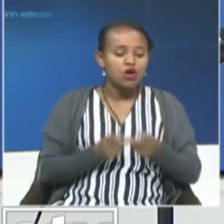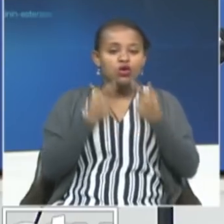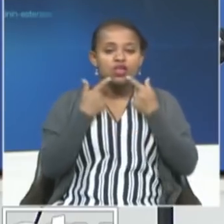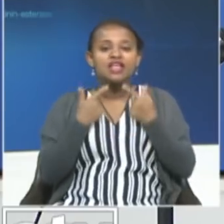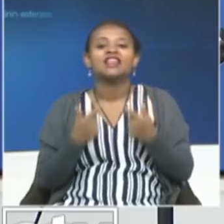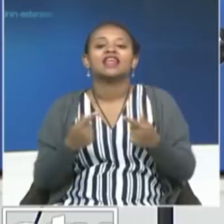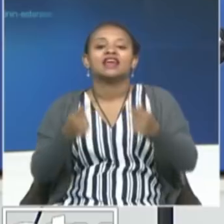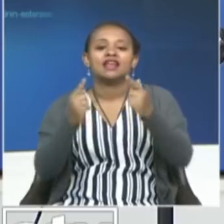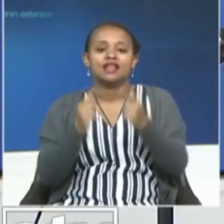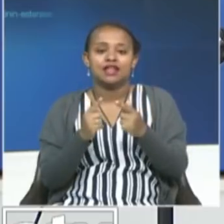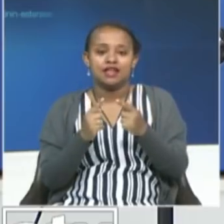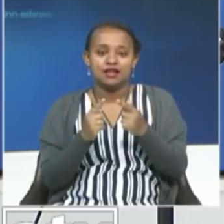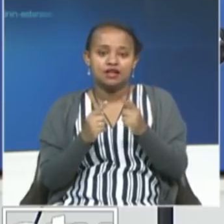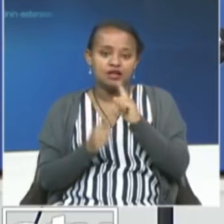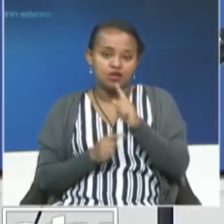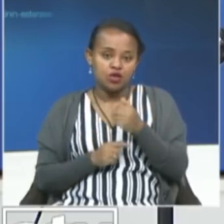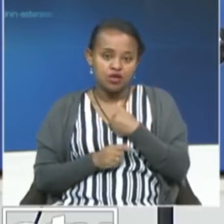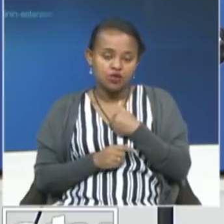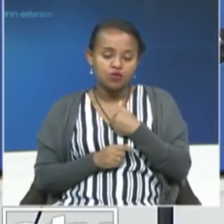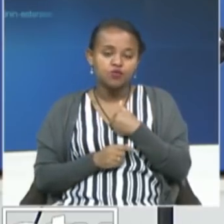ይህም ለማድረግ እየተሞከረ ነው።